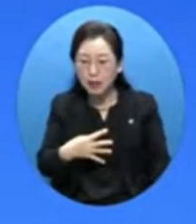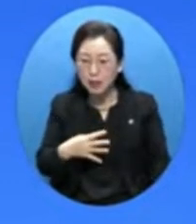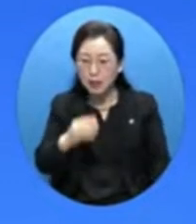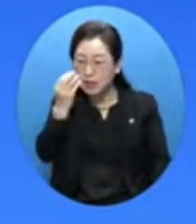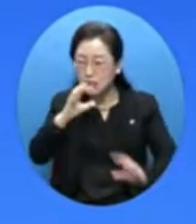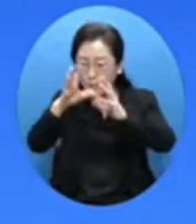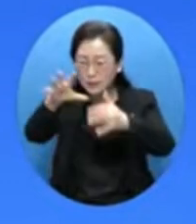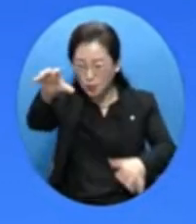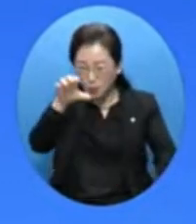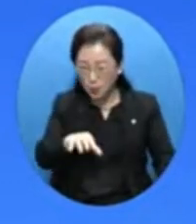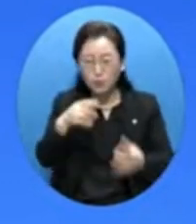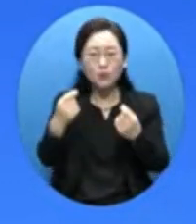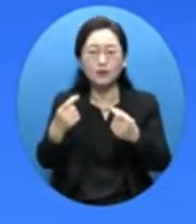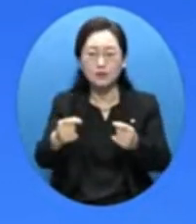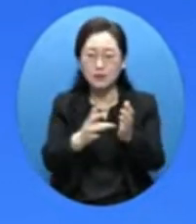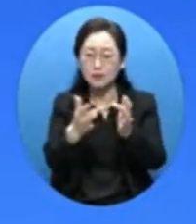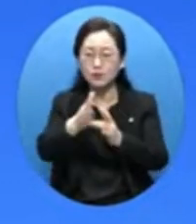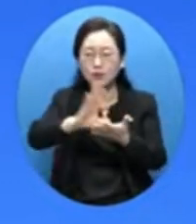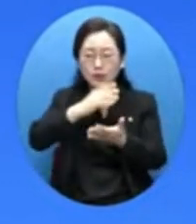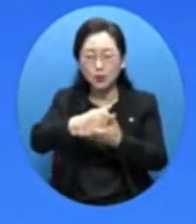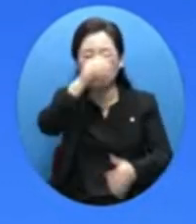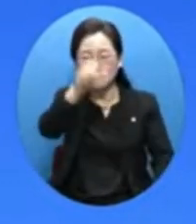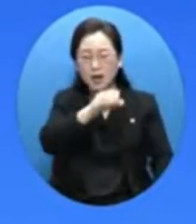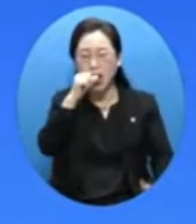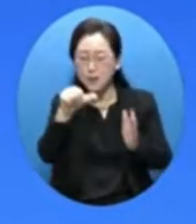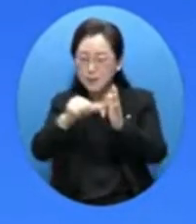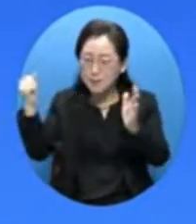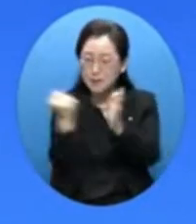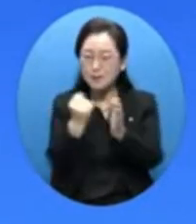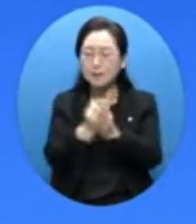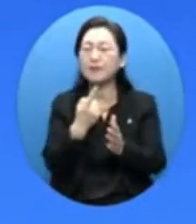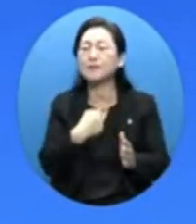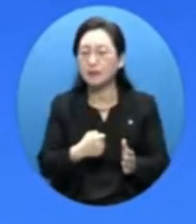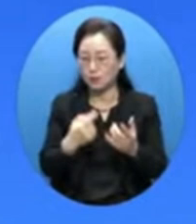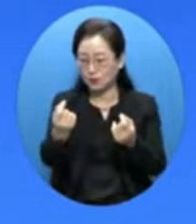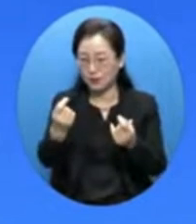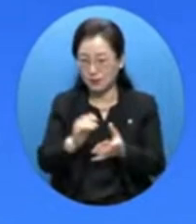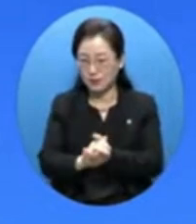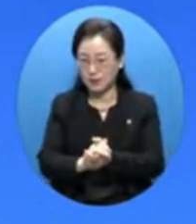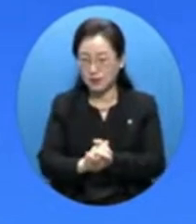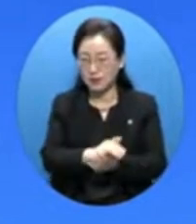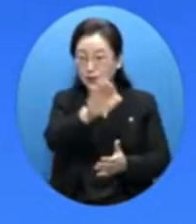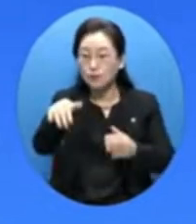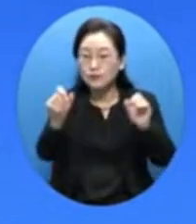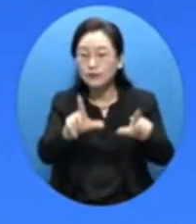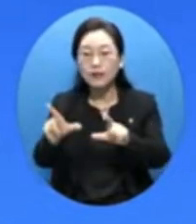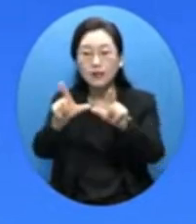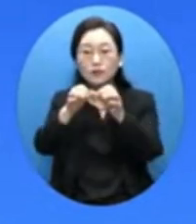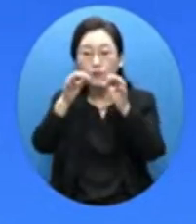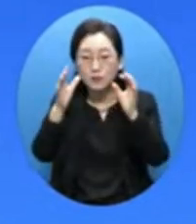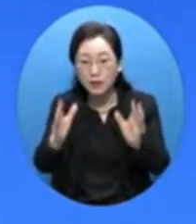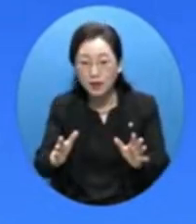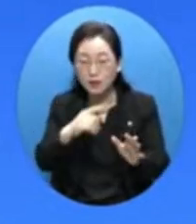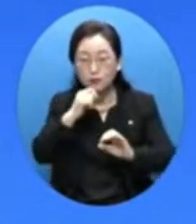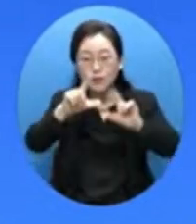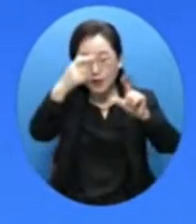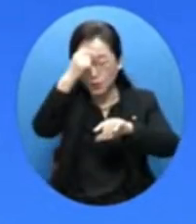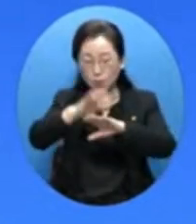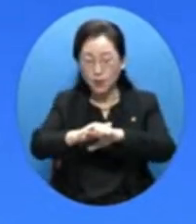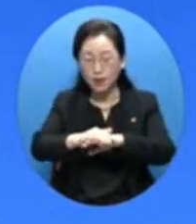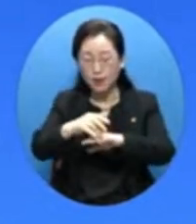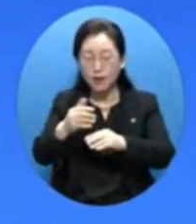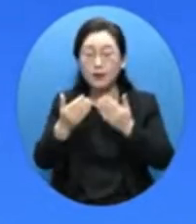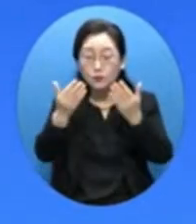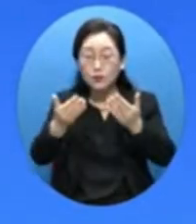백성처럼 예수 그리스도를 십자가에 못 박은 자들입니다. 우리가 살아가면서 주일날 교회 나오고 예배드린다고